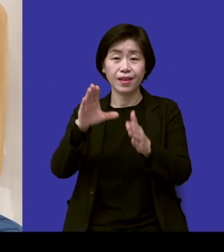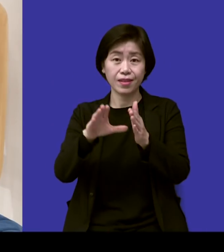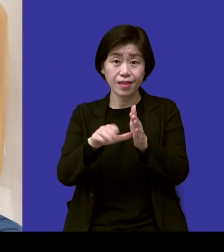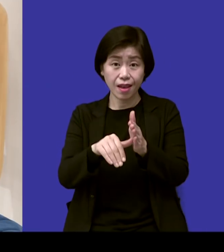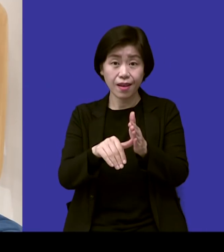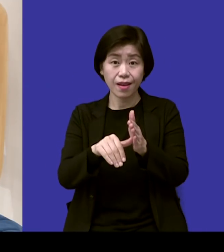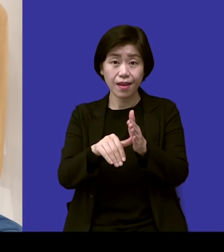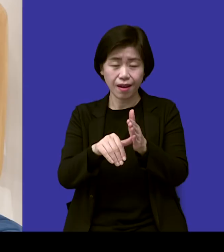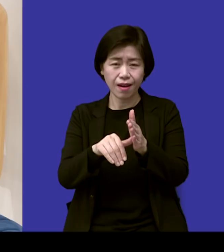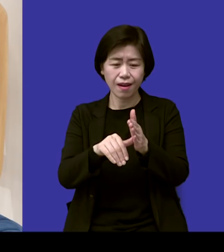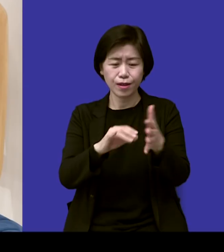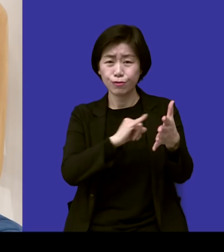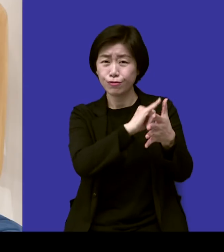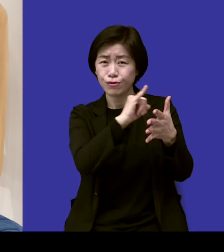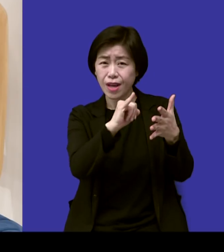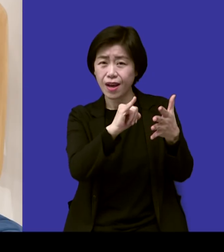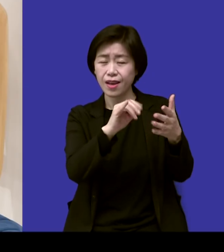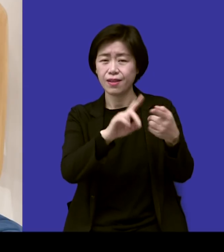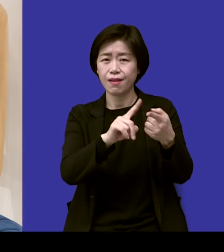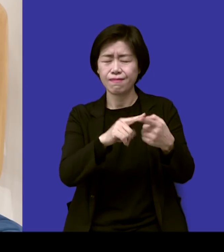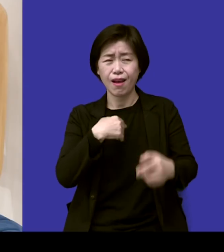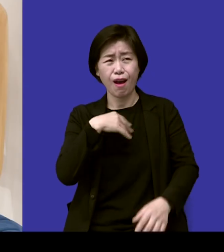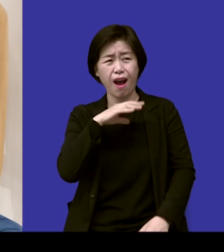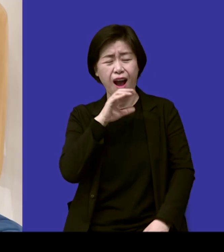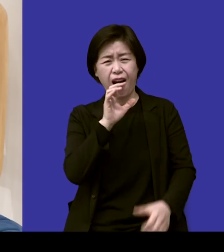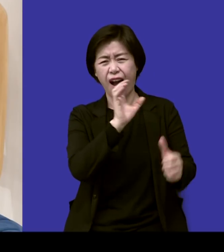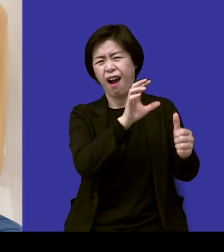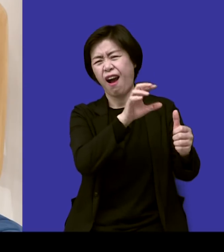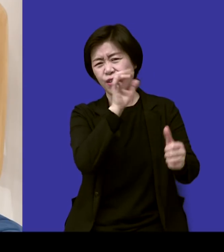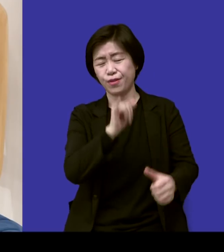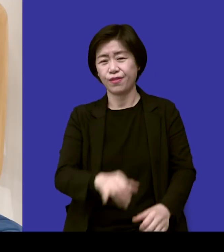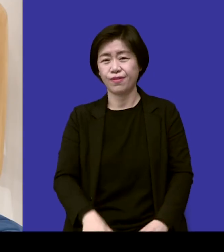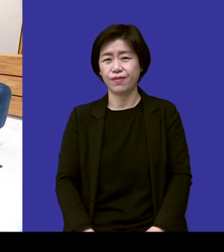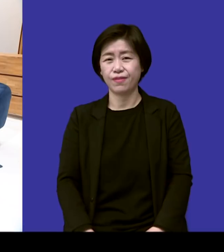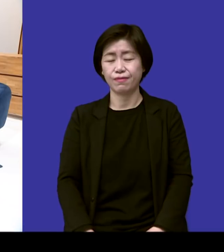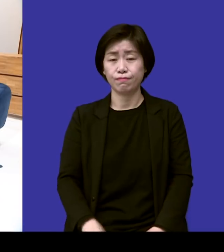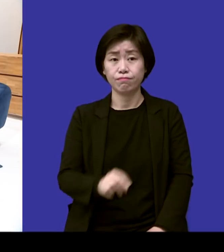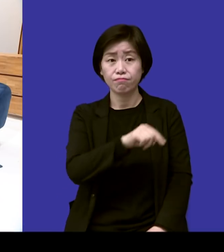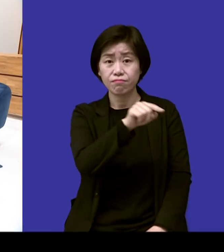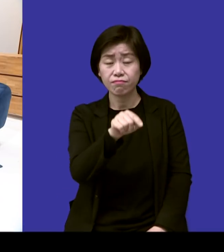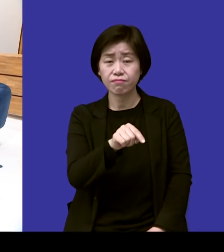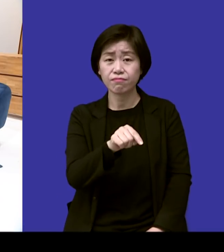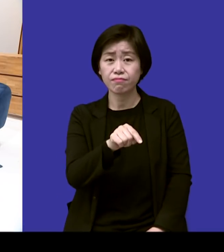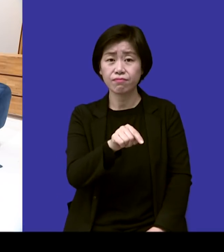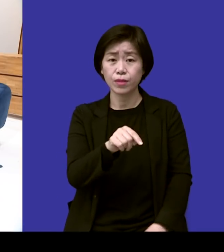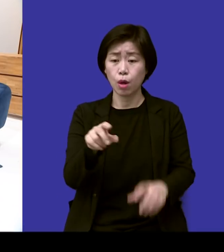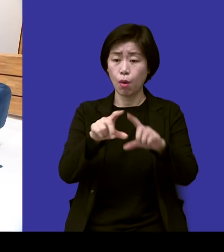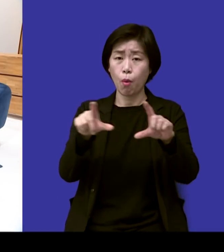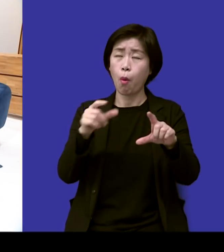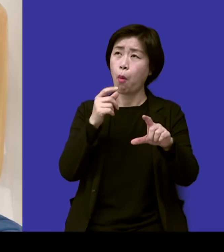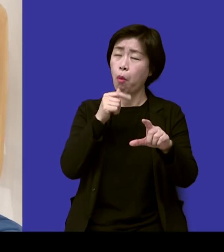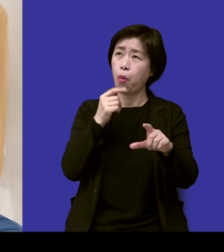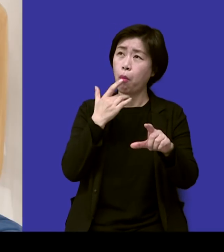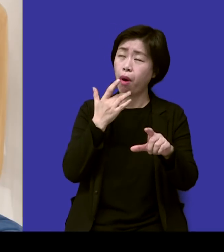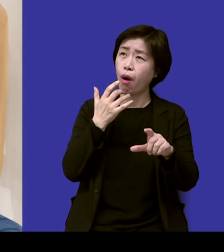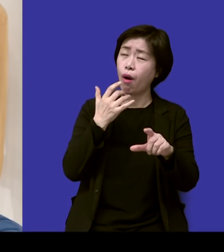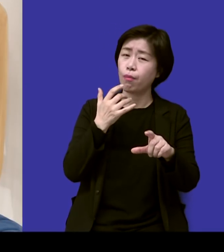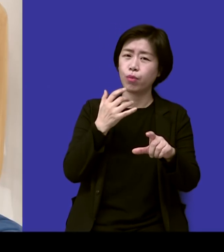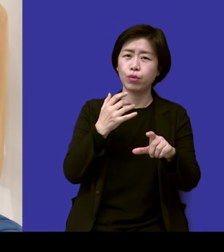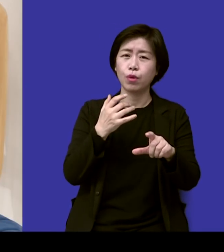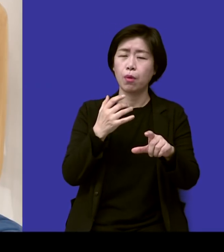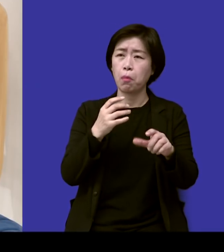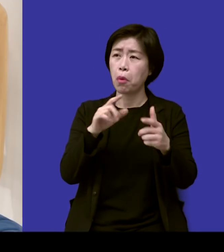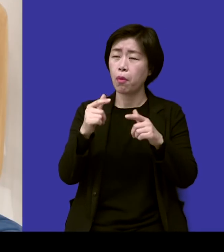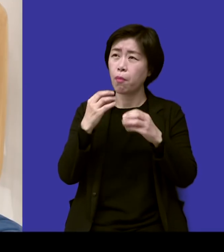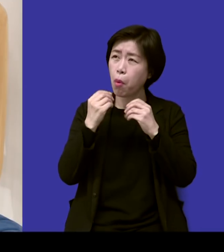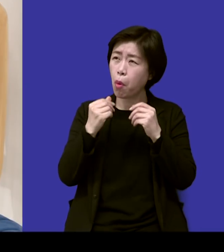누나들한테 너무 타박을 했었어요. 왜요? 누나들은 평일날도 교회를 갔거든요. 아, 근데 이제 집에 제가 오면 누나들이 항상